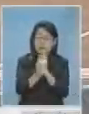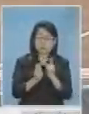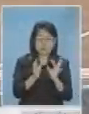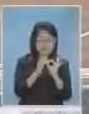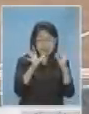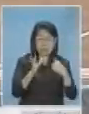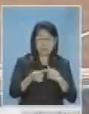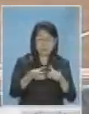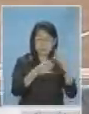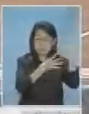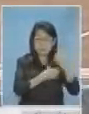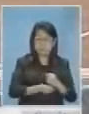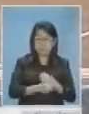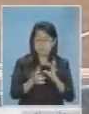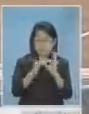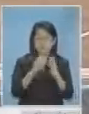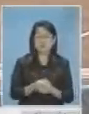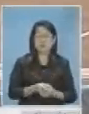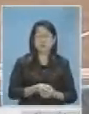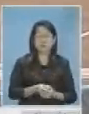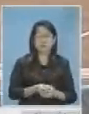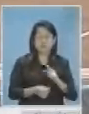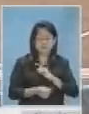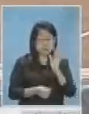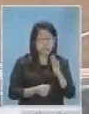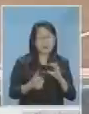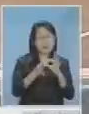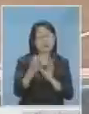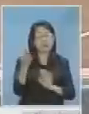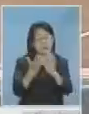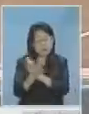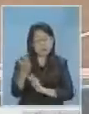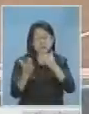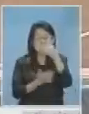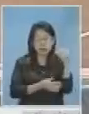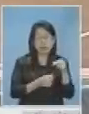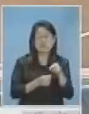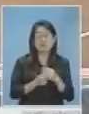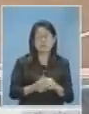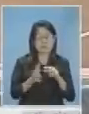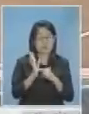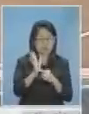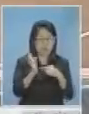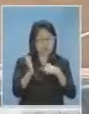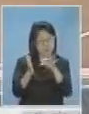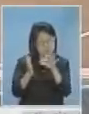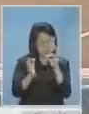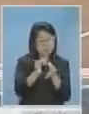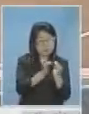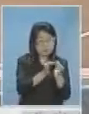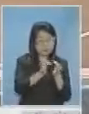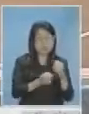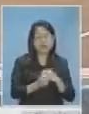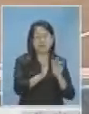ปัตย์ด้วยนะครับแต่เป็นเรื่องของชาติบ้านเมืองจริงๆนะครับเพราะฉะนั้นตรงนี้เป็นหนึ่งตัวอย่างที่ผมอยากจะเรียนกับท่าน